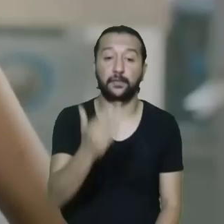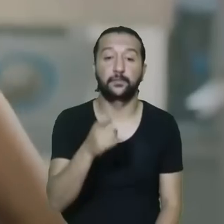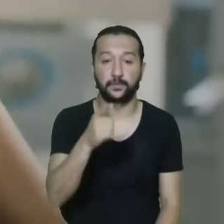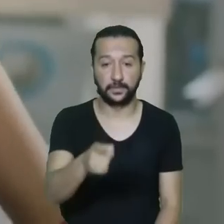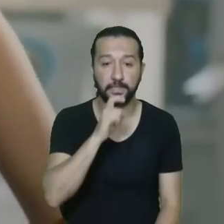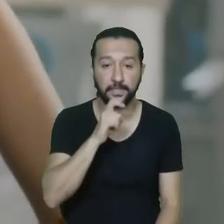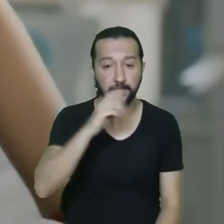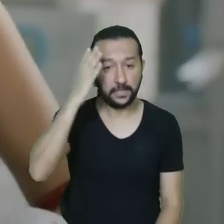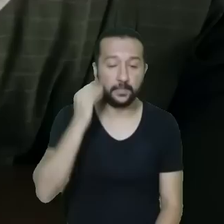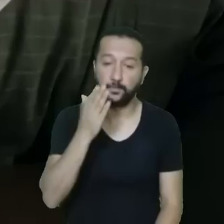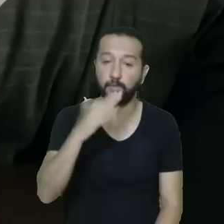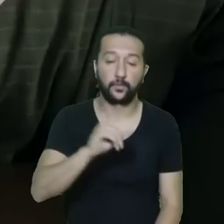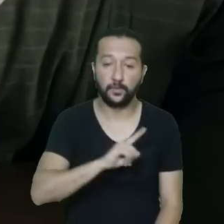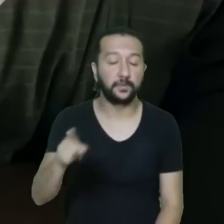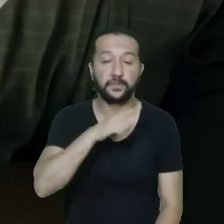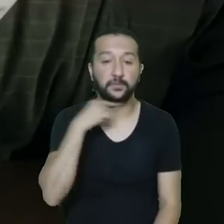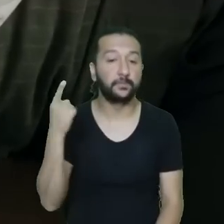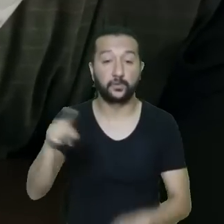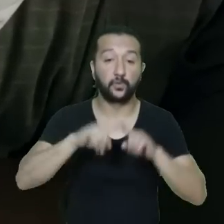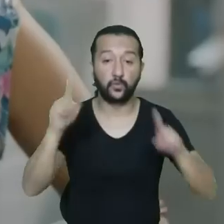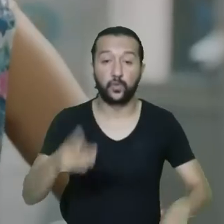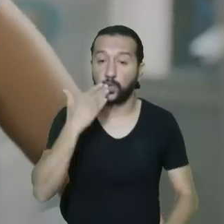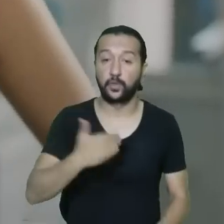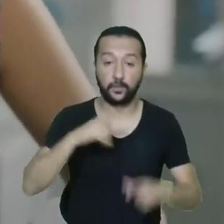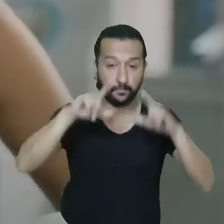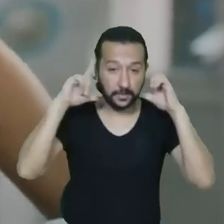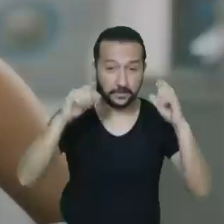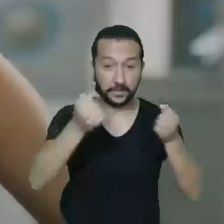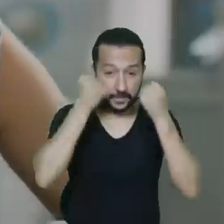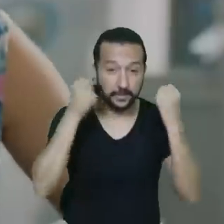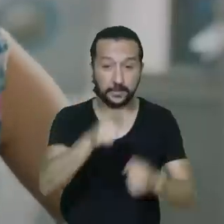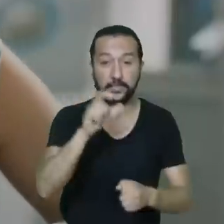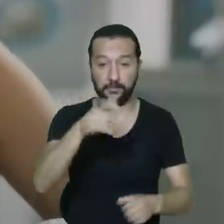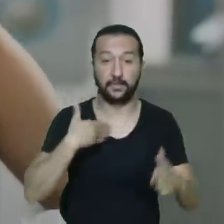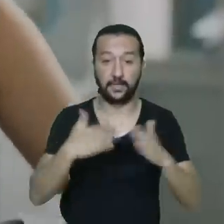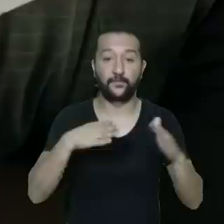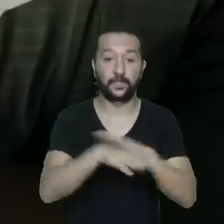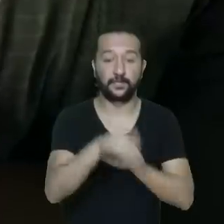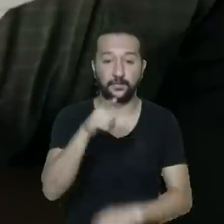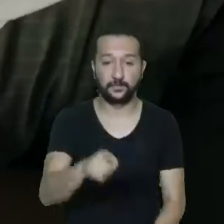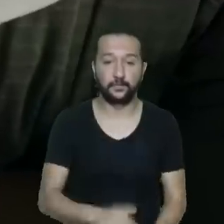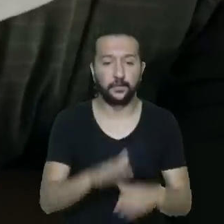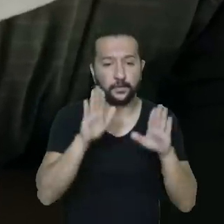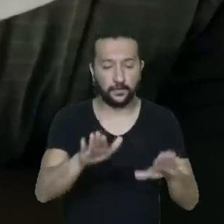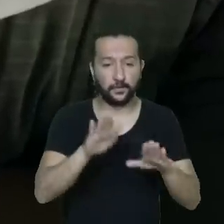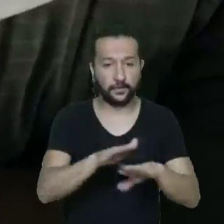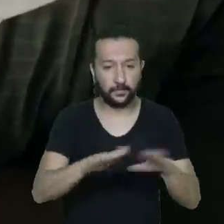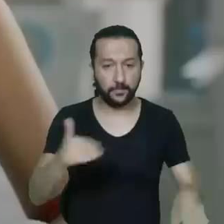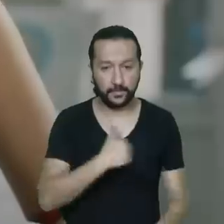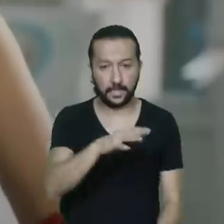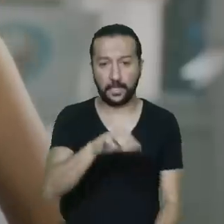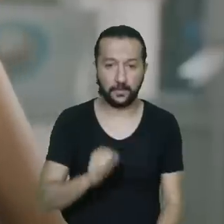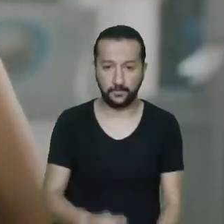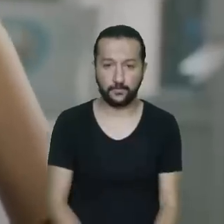Allah. Yanlış anlaşılma yok. İnkar söyleme. Sen aldın maskeleri. Kesburla giydiniz eve. Tamam, tamam ben